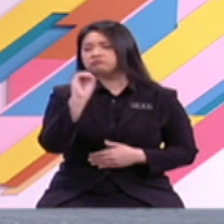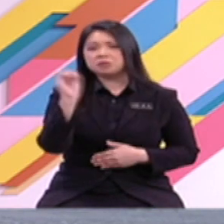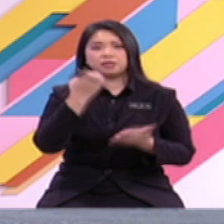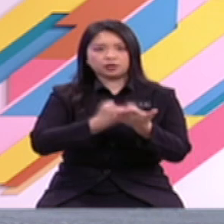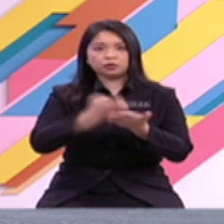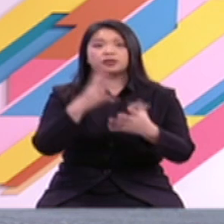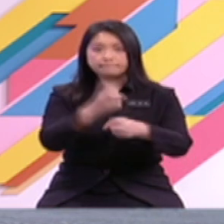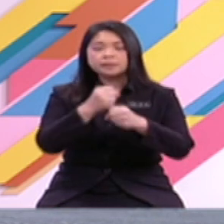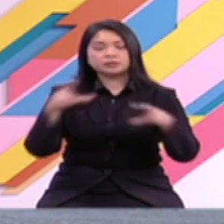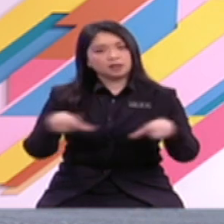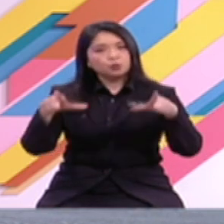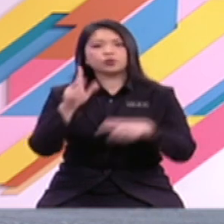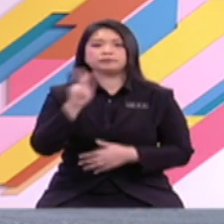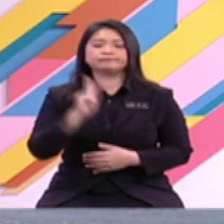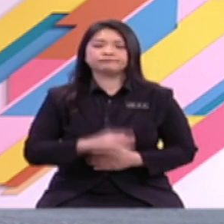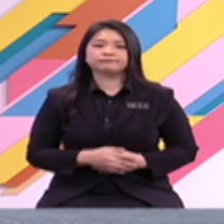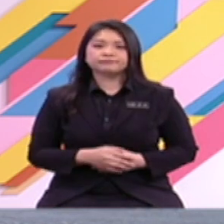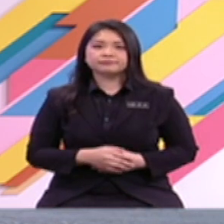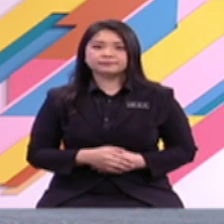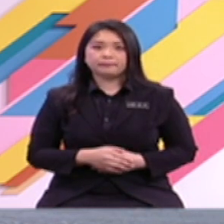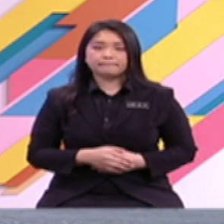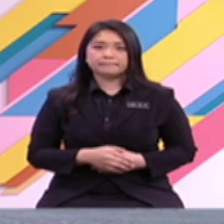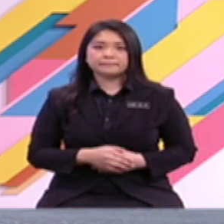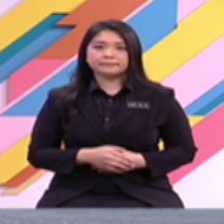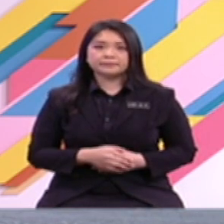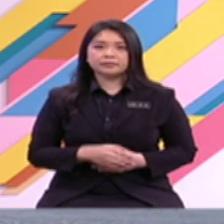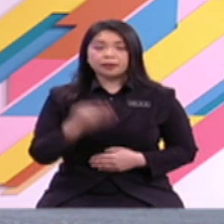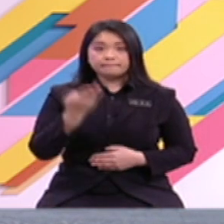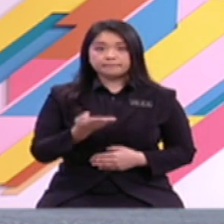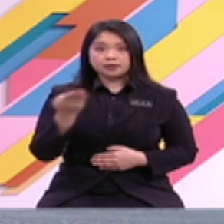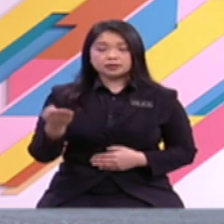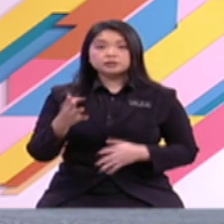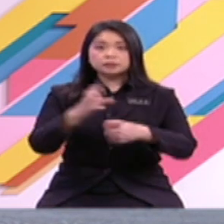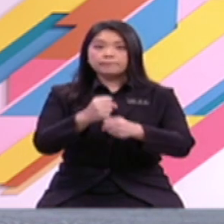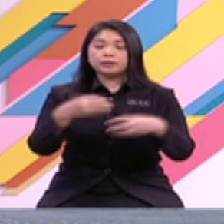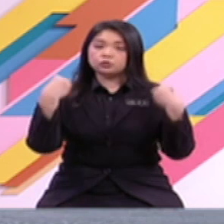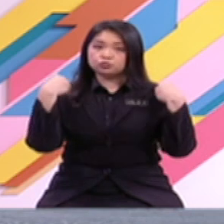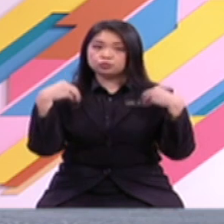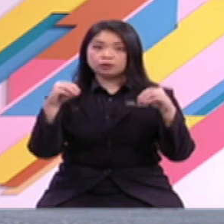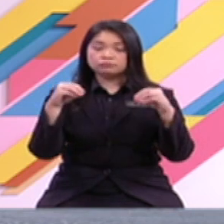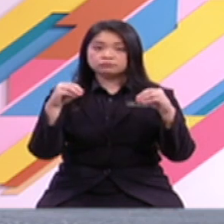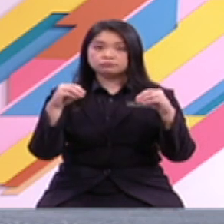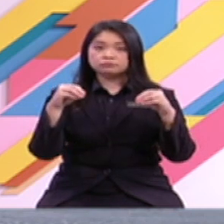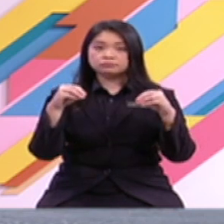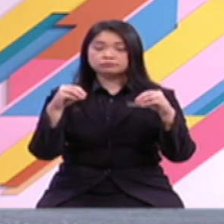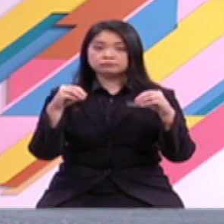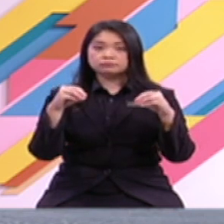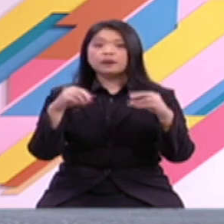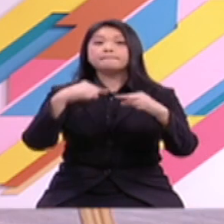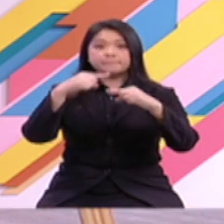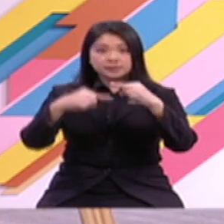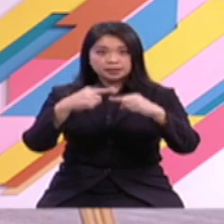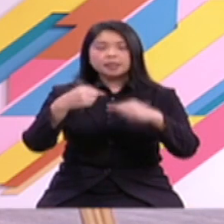betul sebab m Hai bareng dapat dijual jadi contoh tadi barang dapat dijual